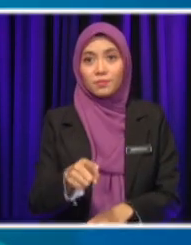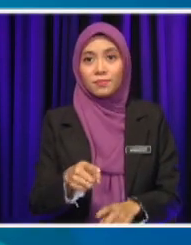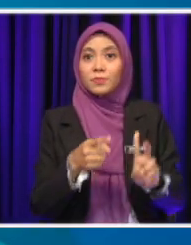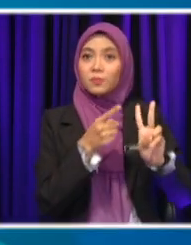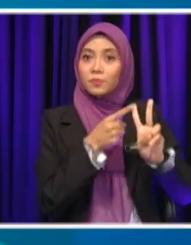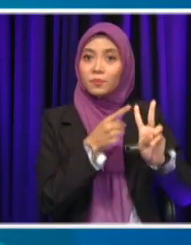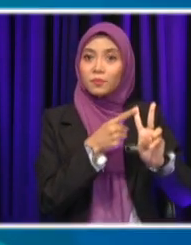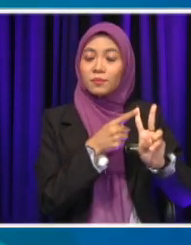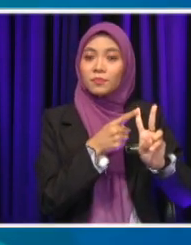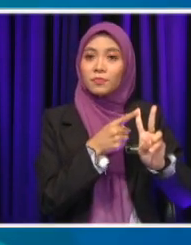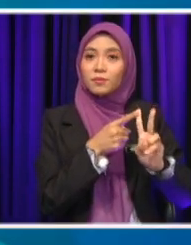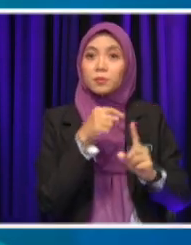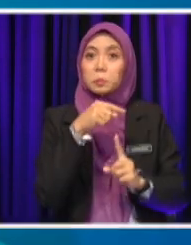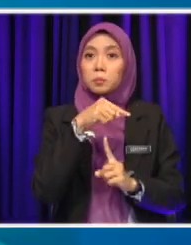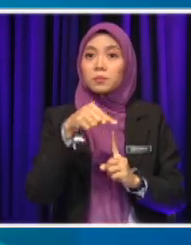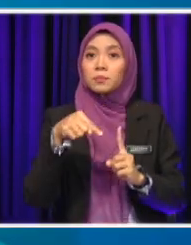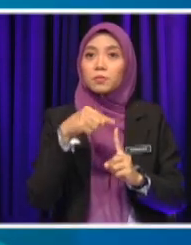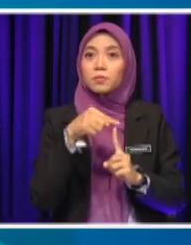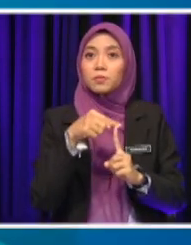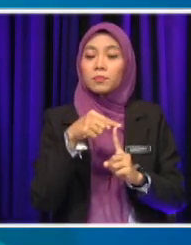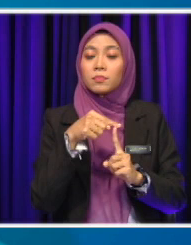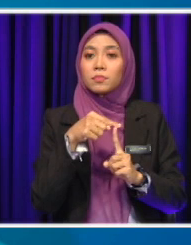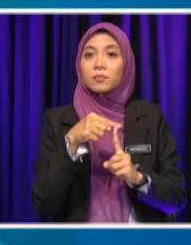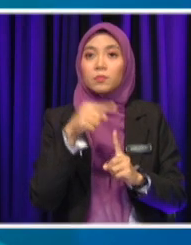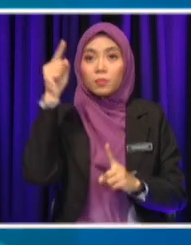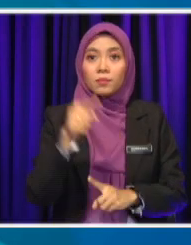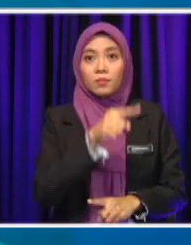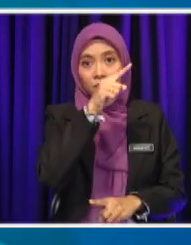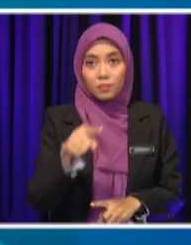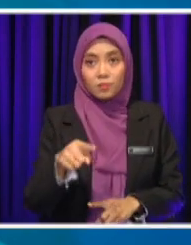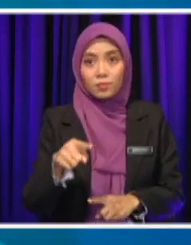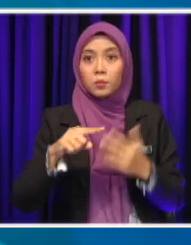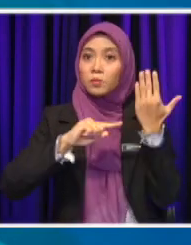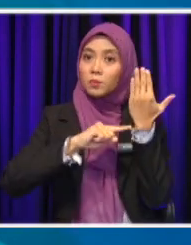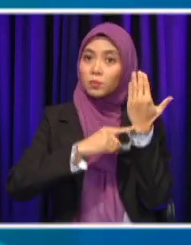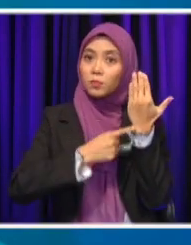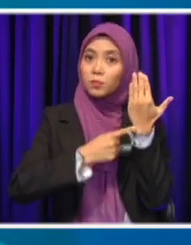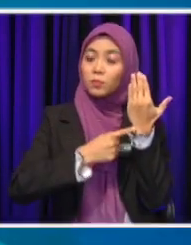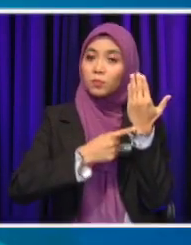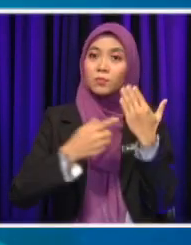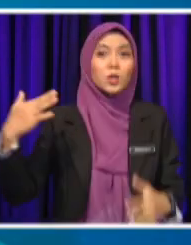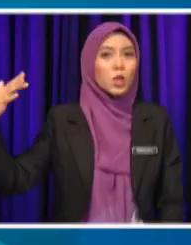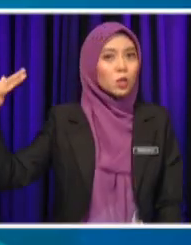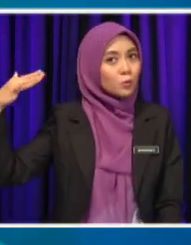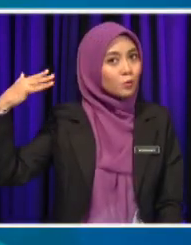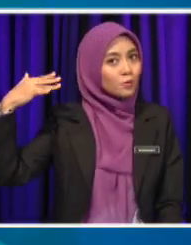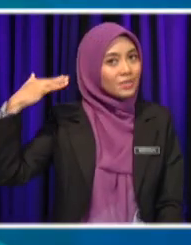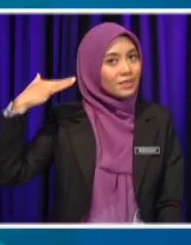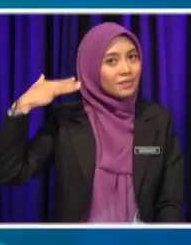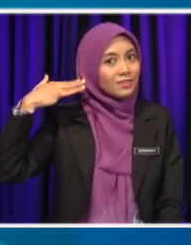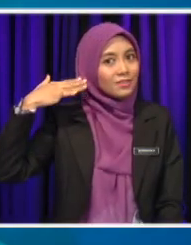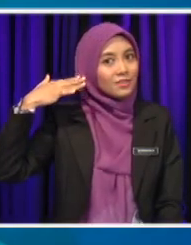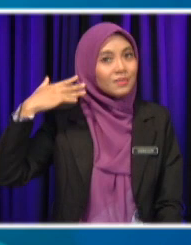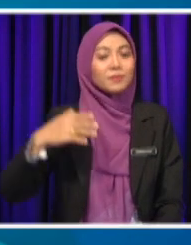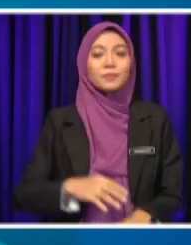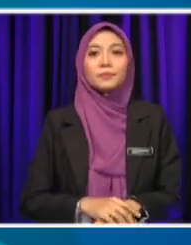murid-murid sekalian, bila mana dah ada tanda pangkah, mulalah bunyi akan kedengaran juga bunyi tet